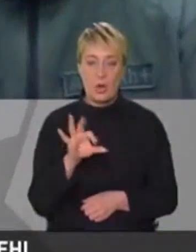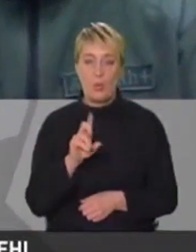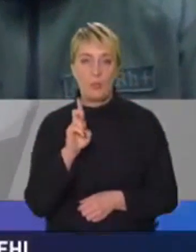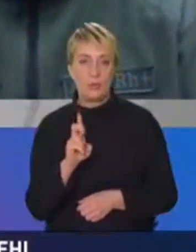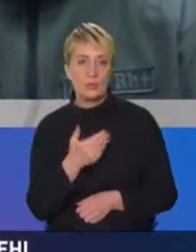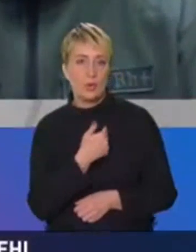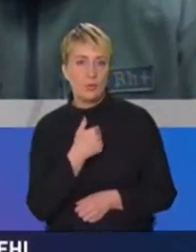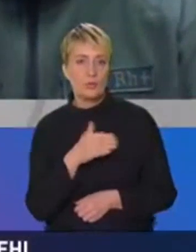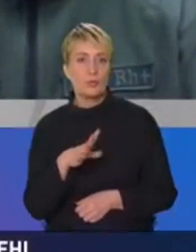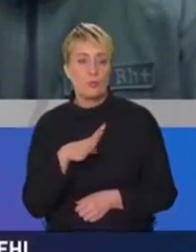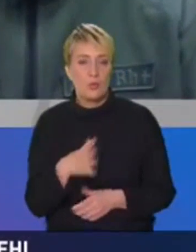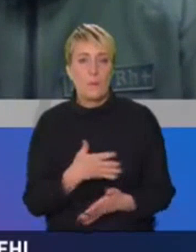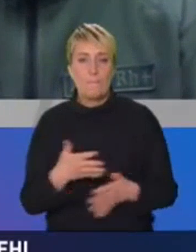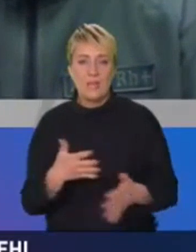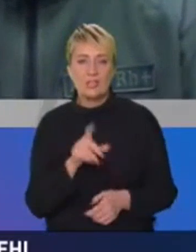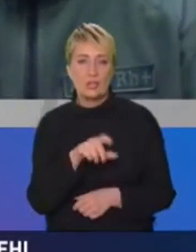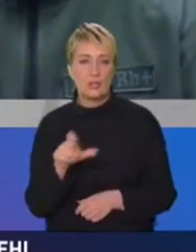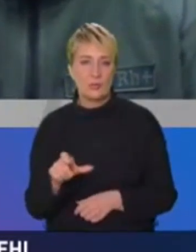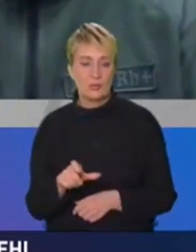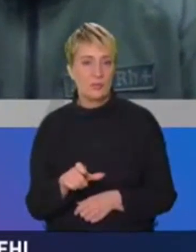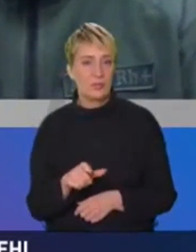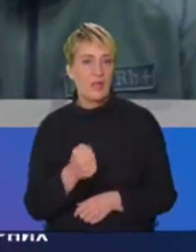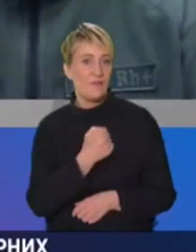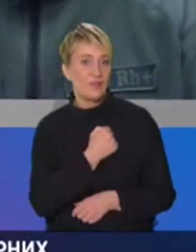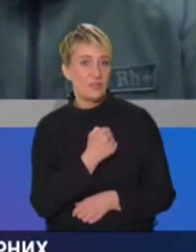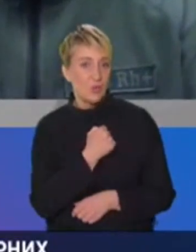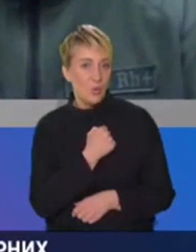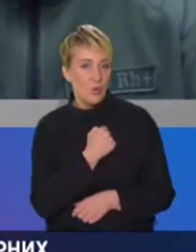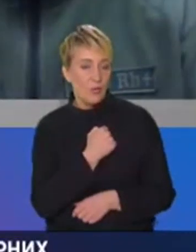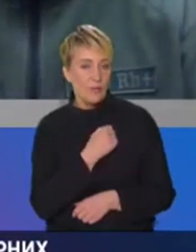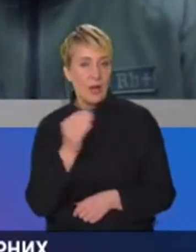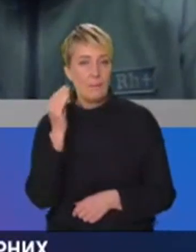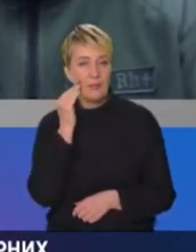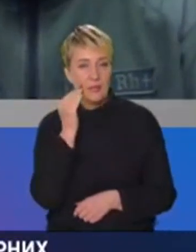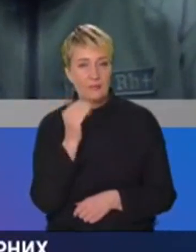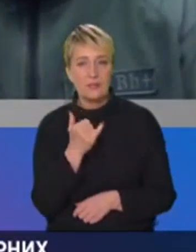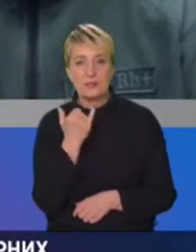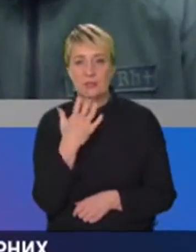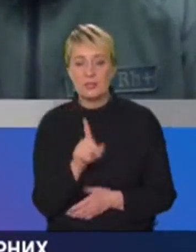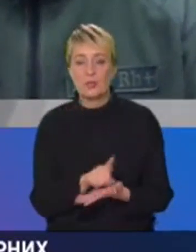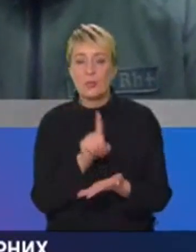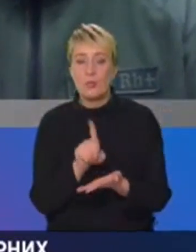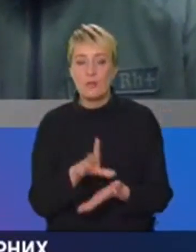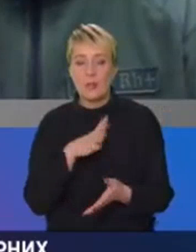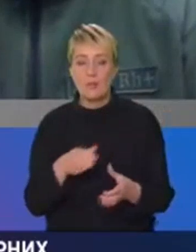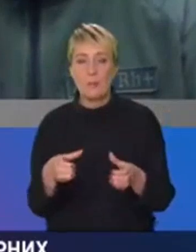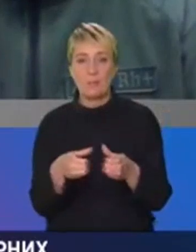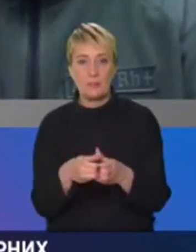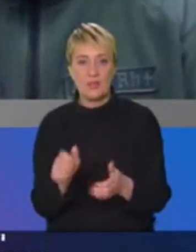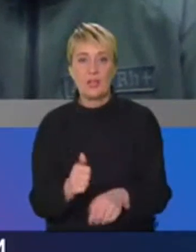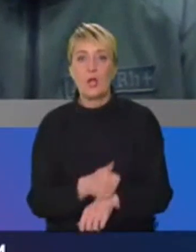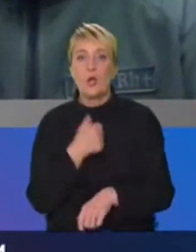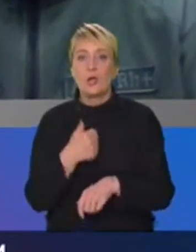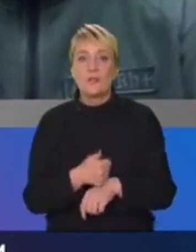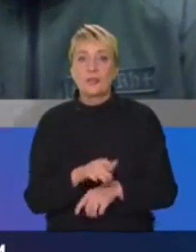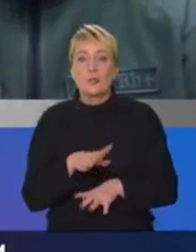людей в територіальній обороні, з військової точки зору прорахована та кількість людей, яка повинна бути в бригаді. І тут головне, щоб не було